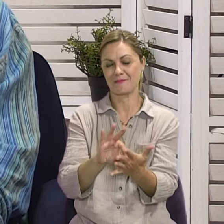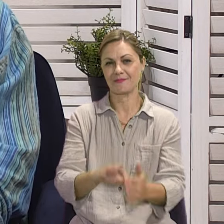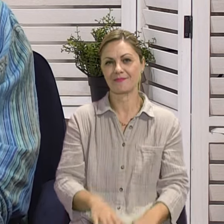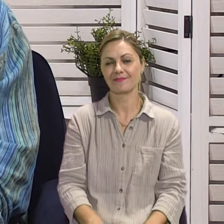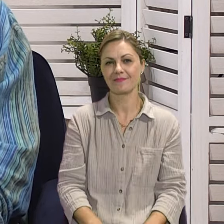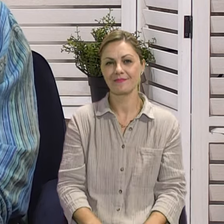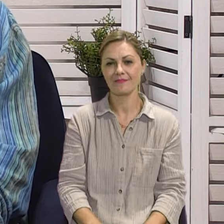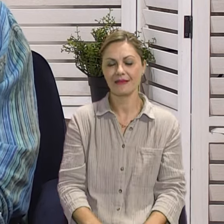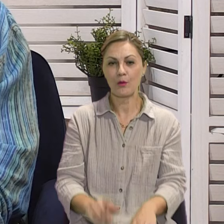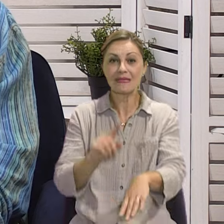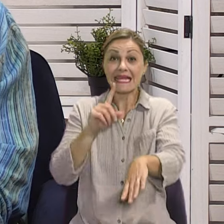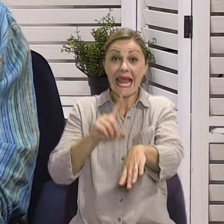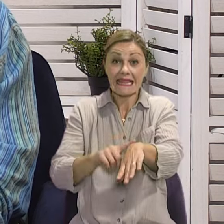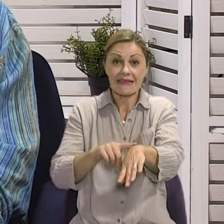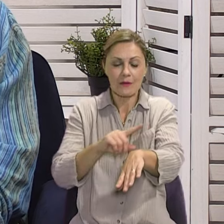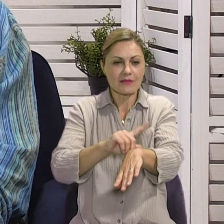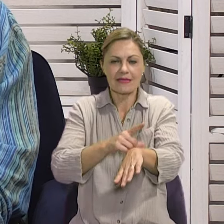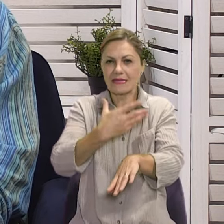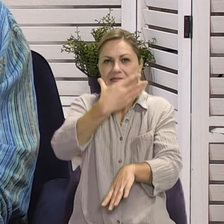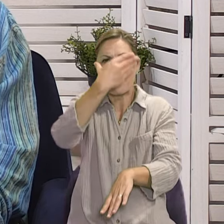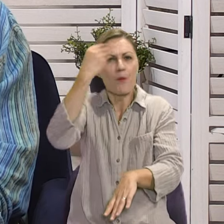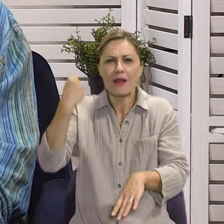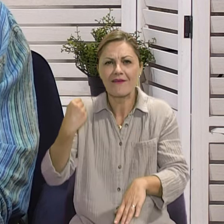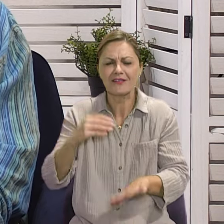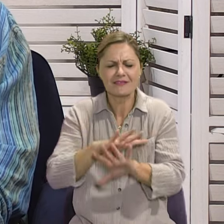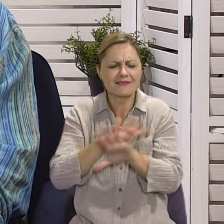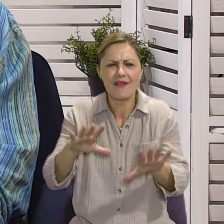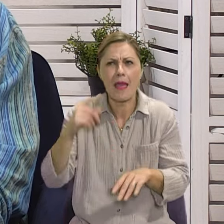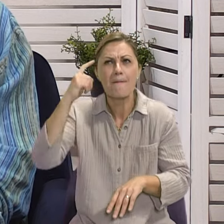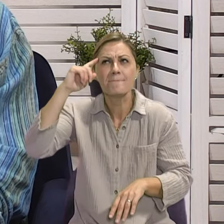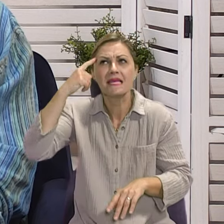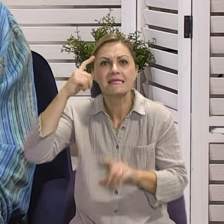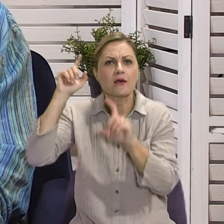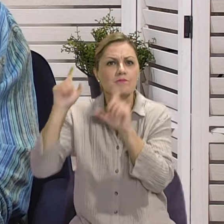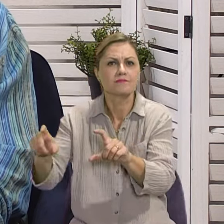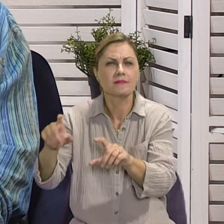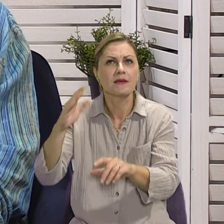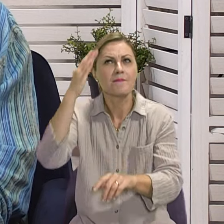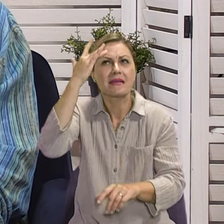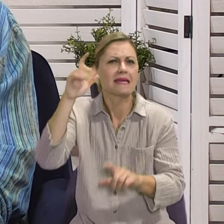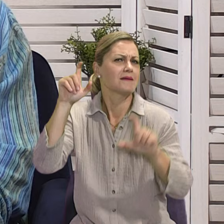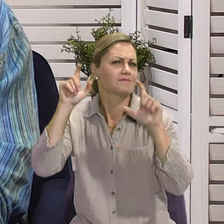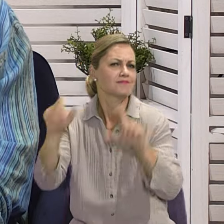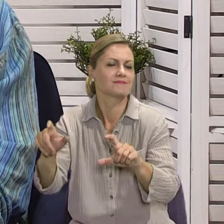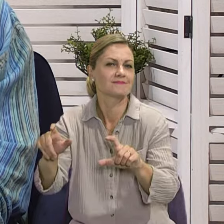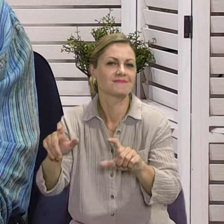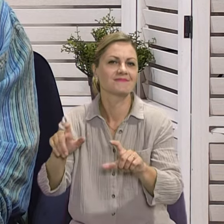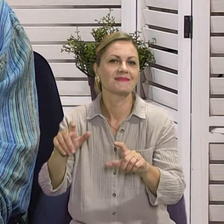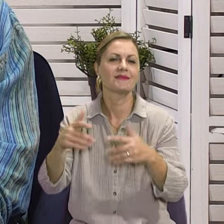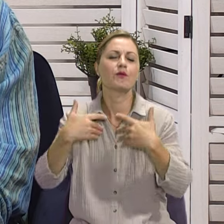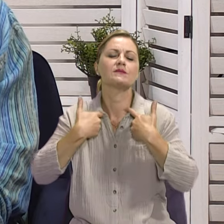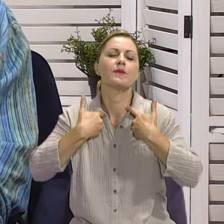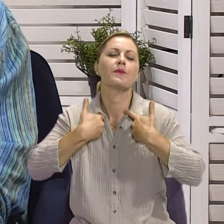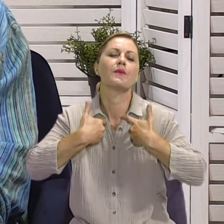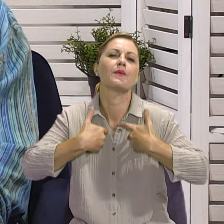da na trenutak zaboraviš na sebe i na svoje misli i na unutrašnji dijalog i šta